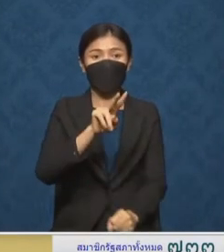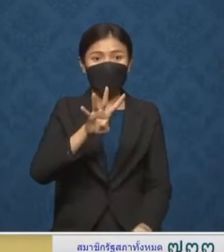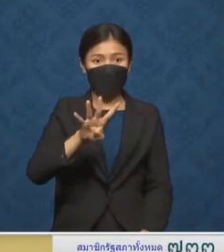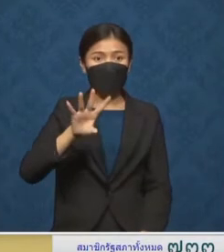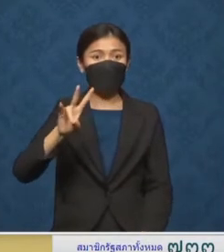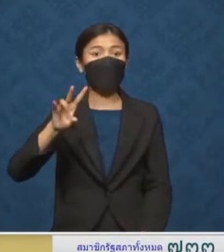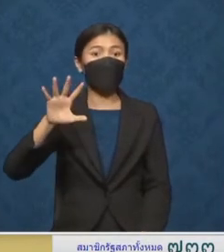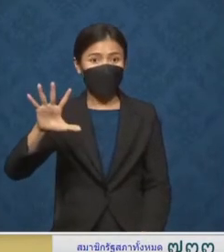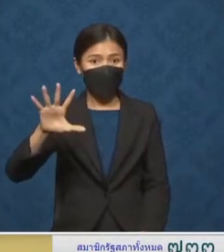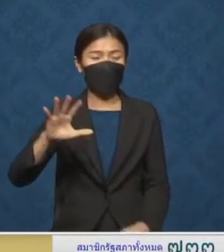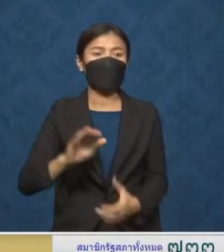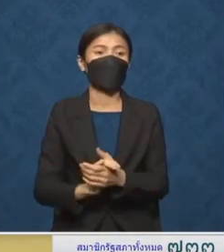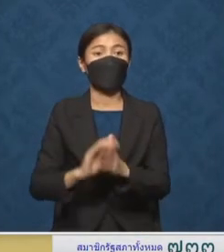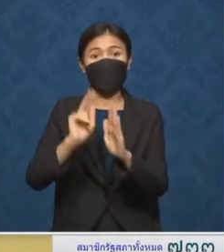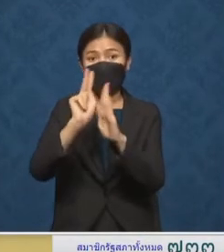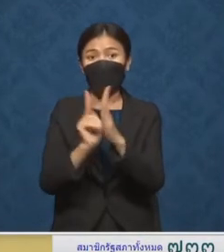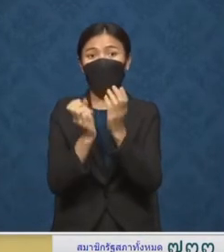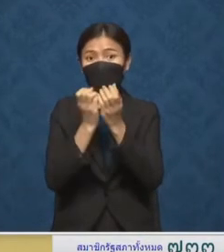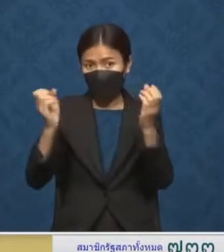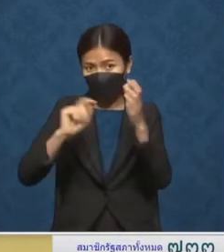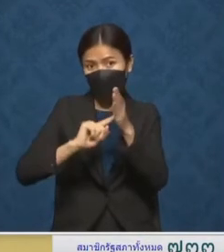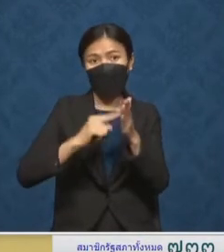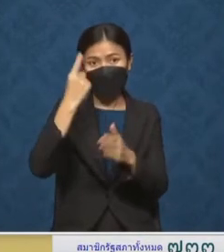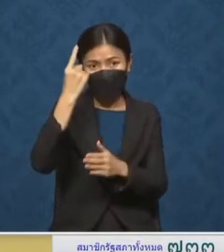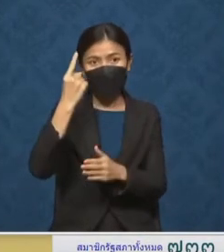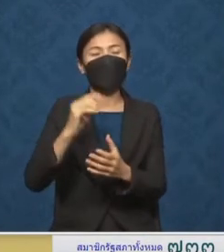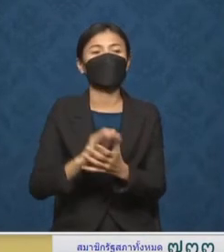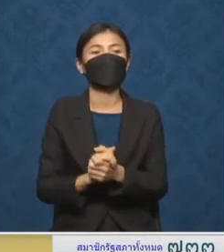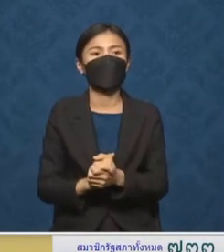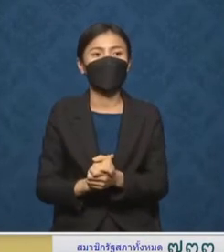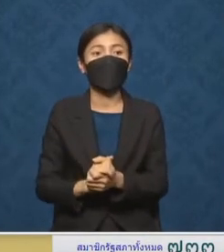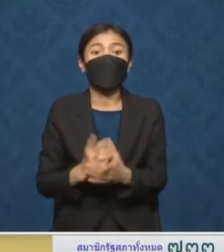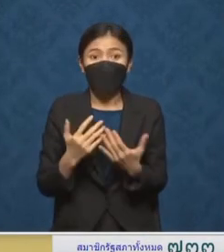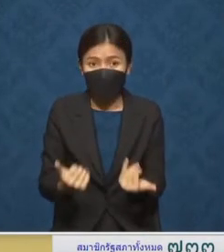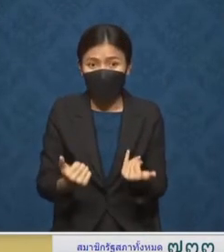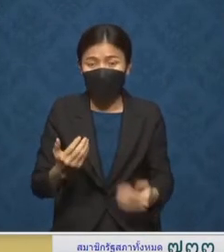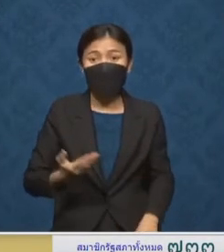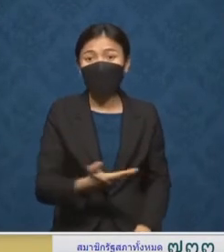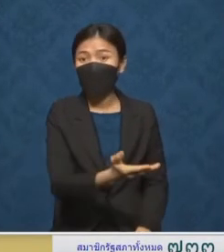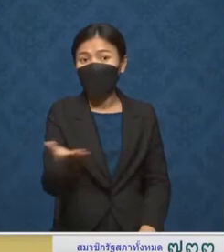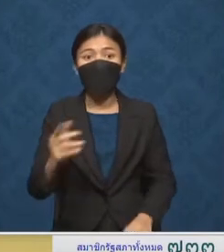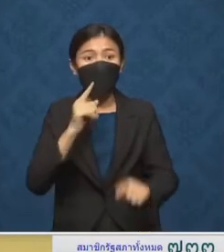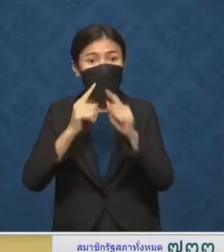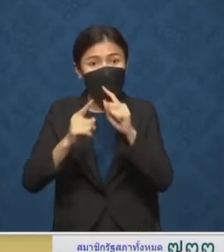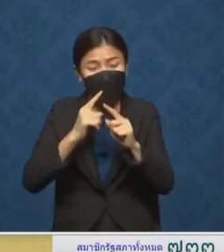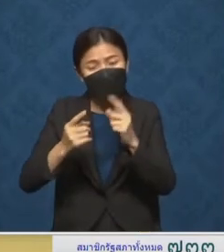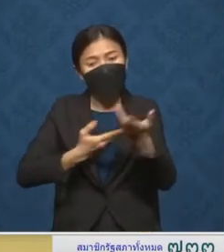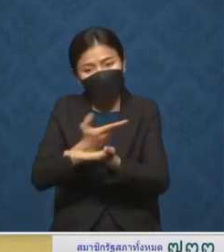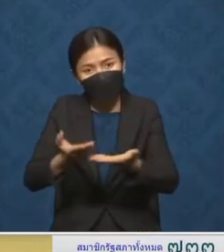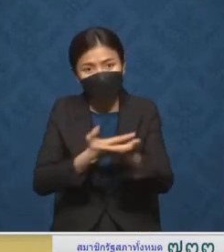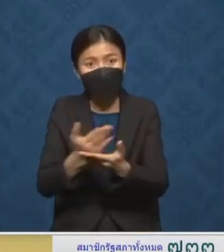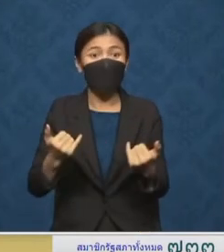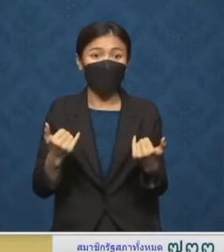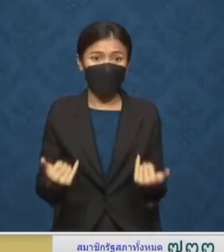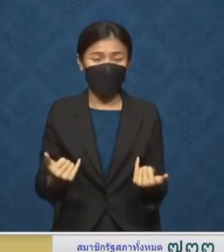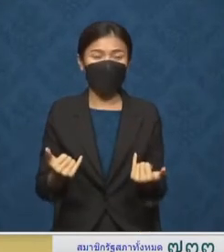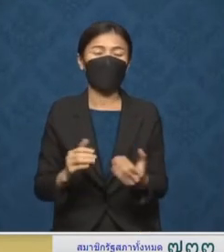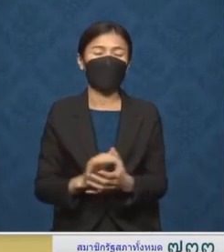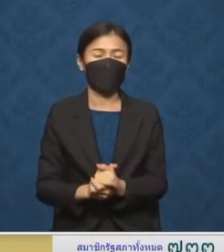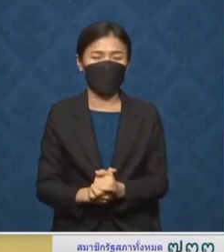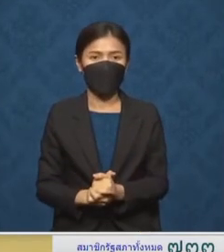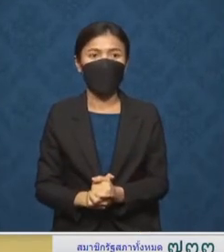ของรัฐธรรมนูญซึ่งเป็นสิ่งที่พวกเรามาอภิปรายกันในวันนี้แกนแก้ที่สำคัญที่สุดของ